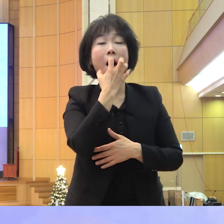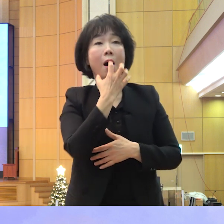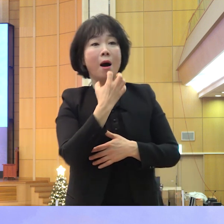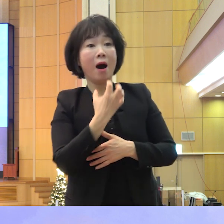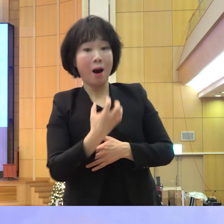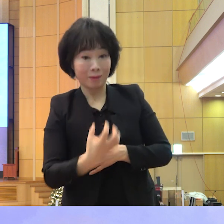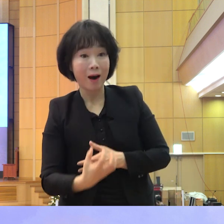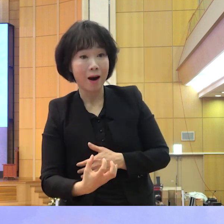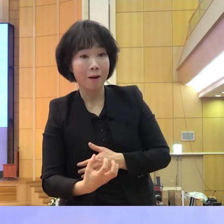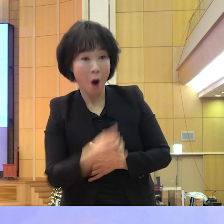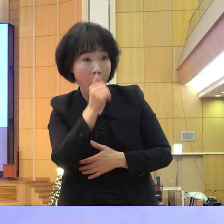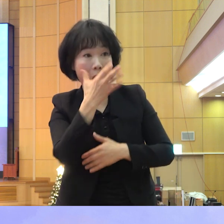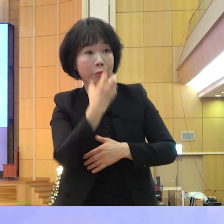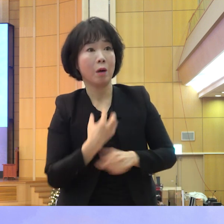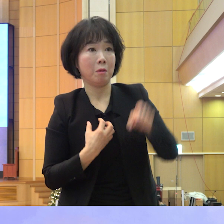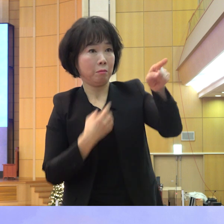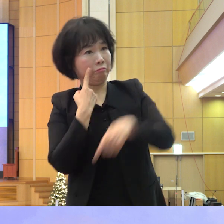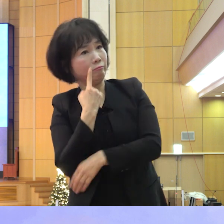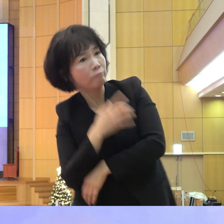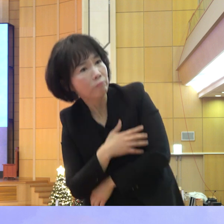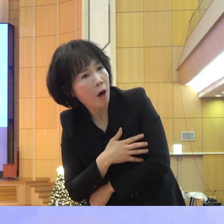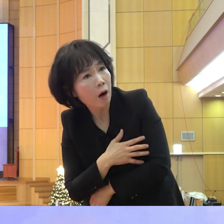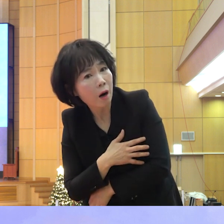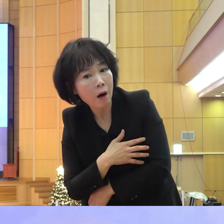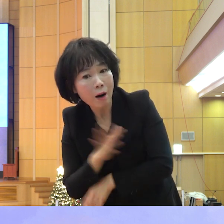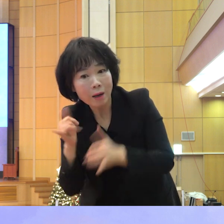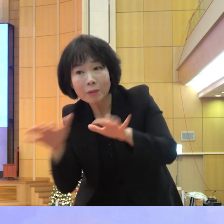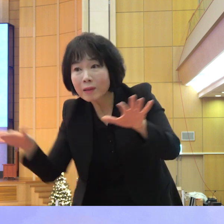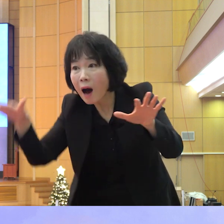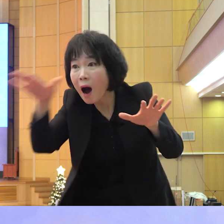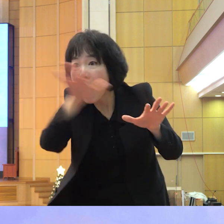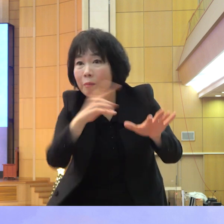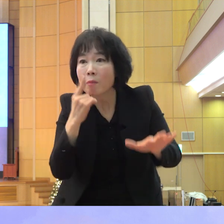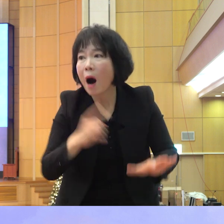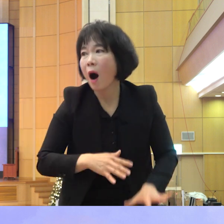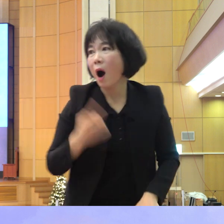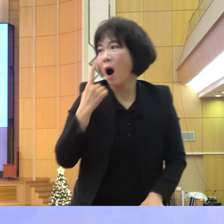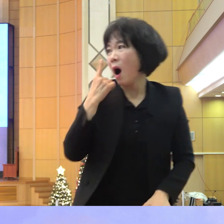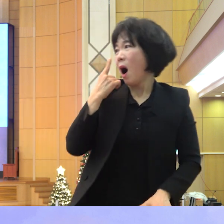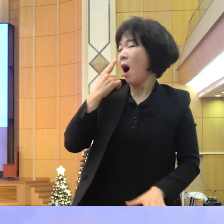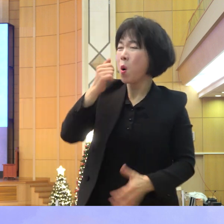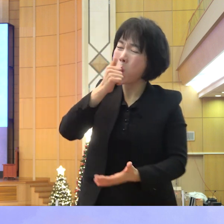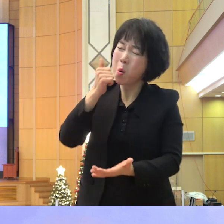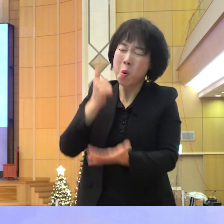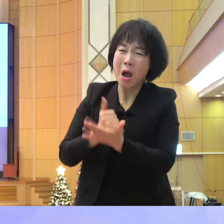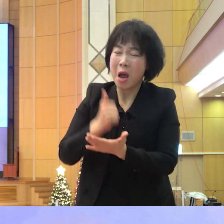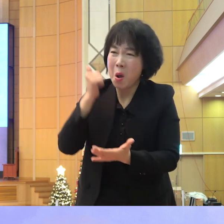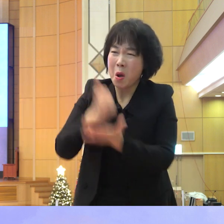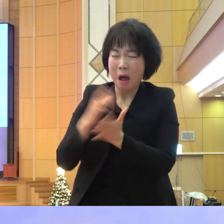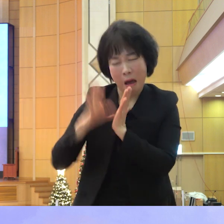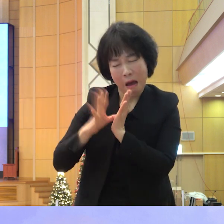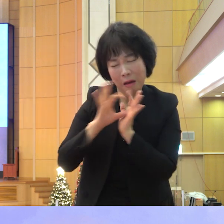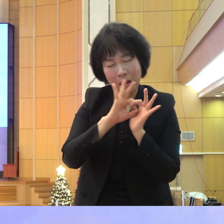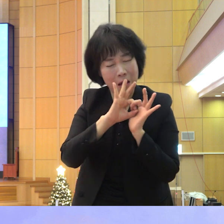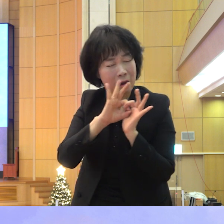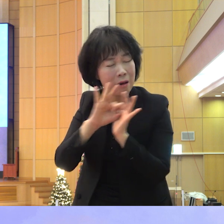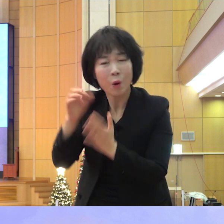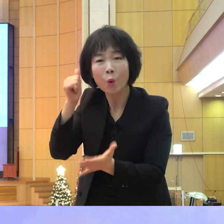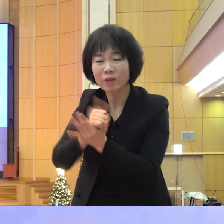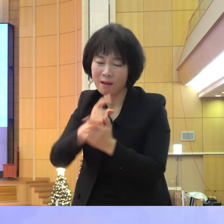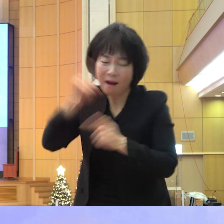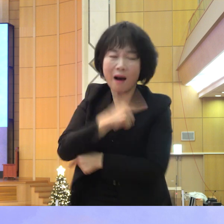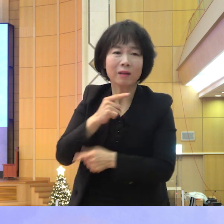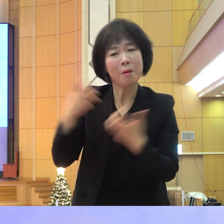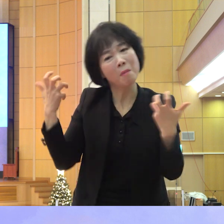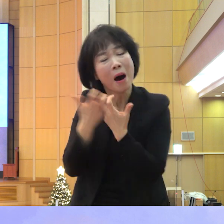아브라함 시대가 왔는데 아브라함 시대에도 많은 사람들이 전부 다 죄를 짓고 죄 가운데 살고 마음이